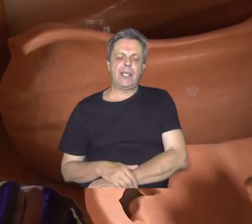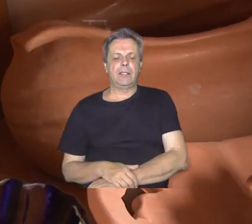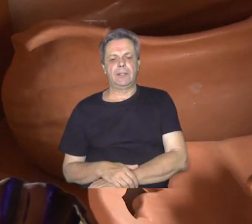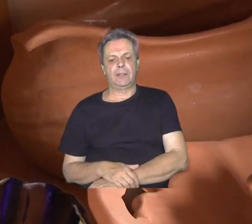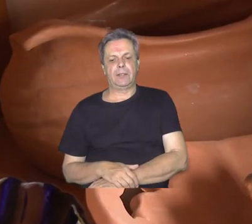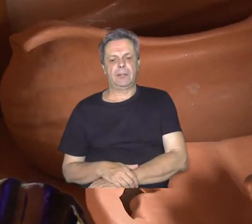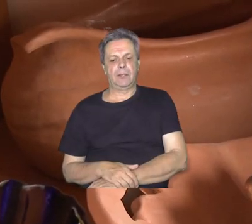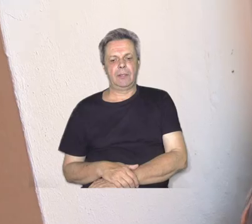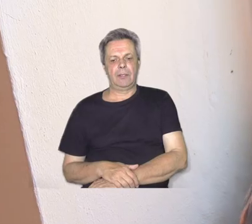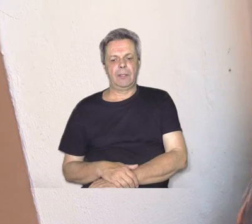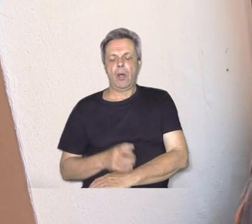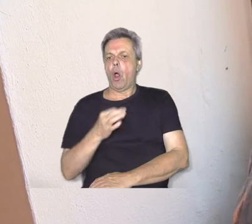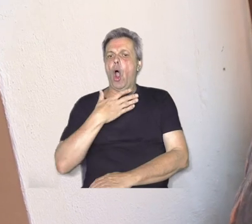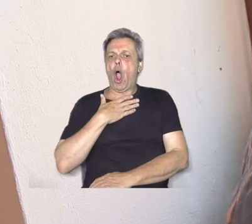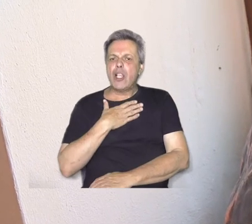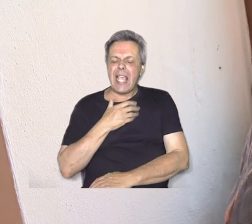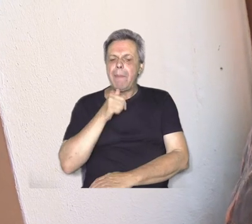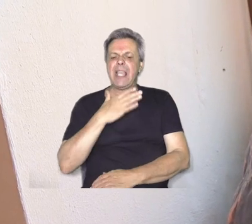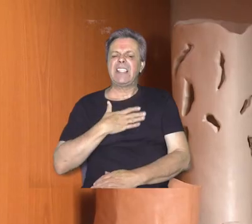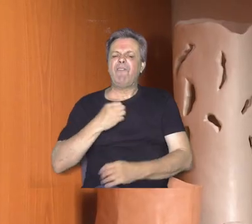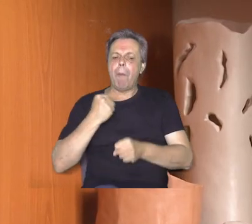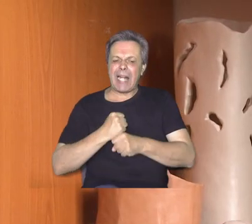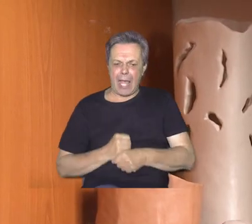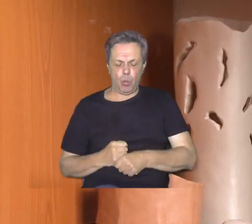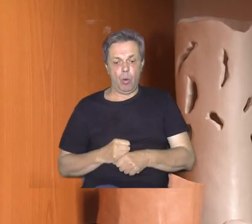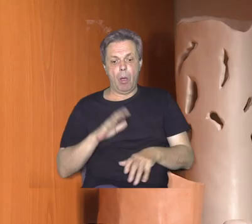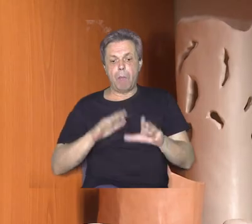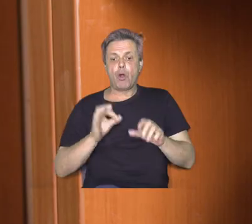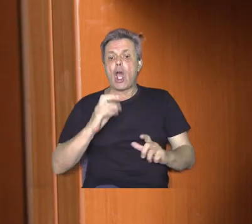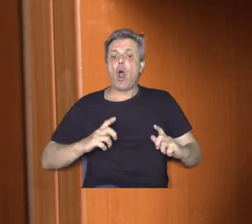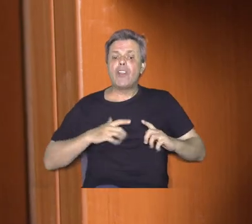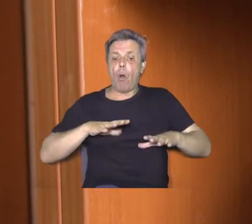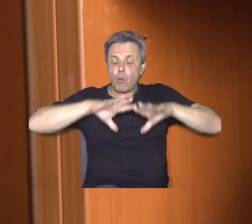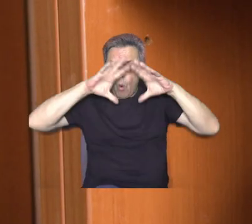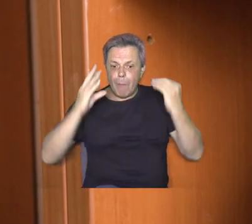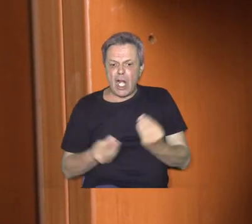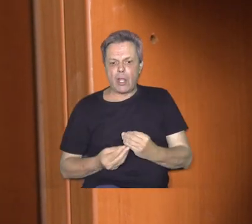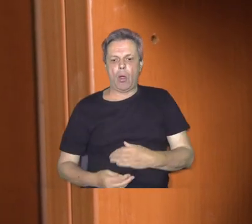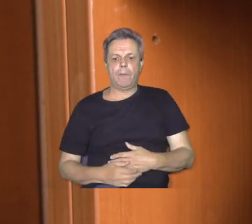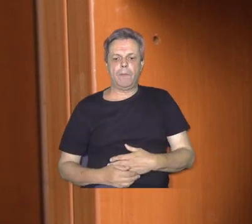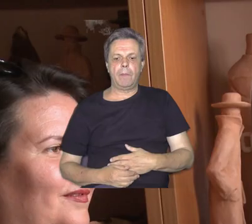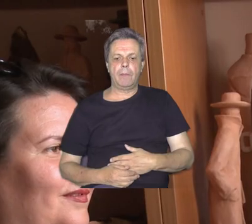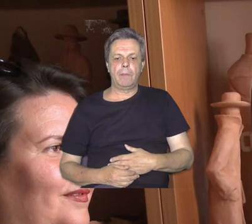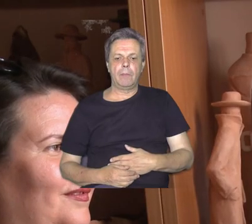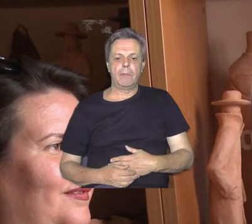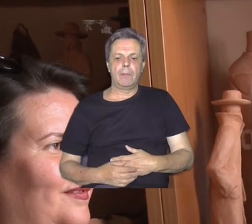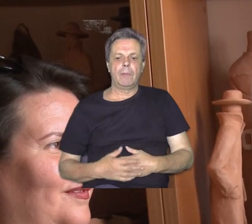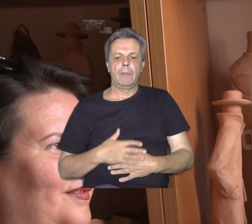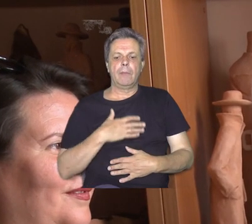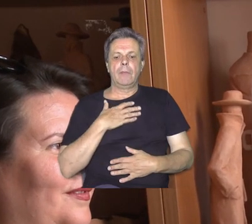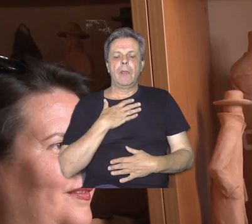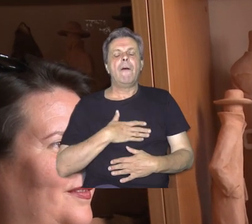poručiti o sebi i o svom radu, možda o životu općenito? Pa